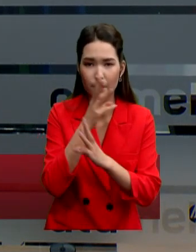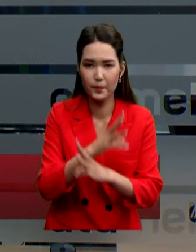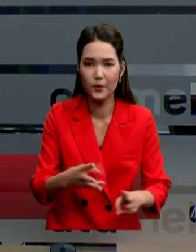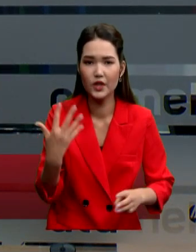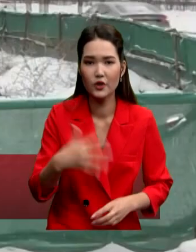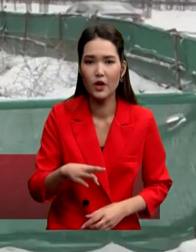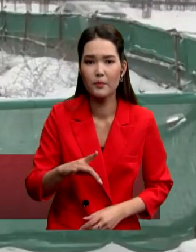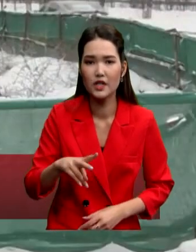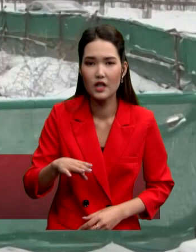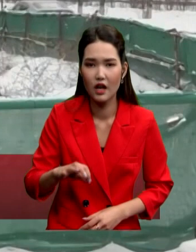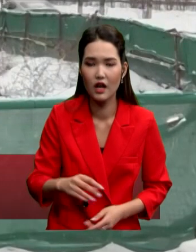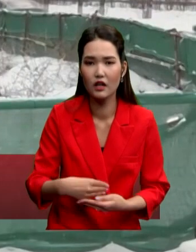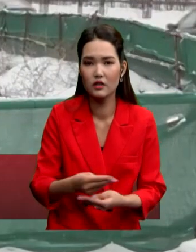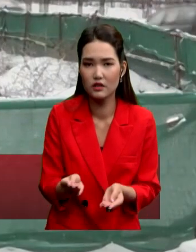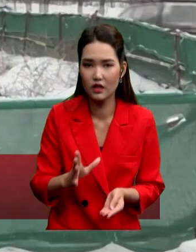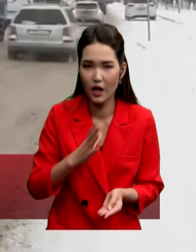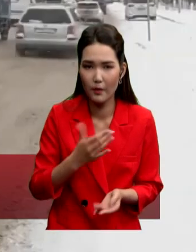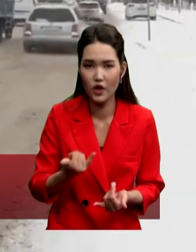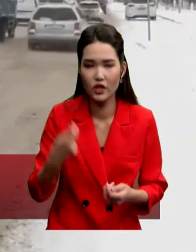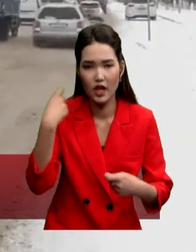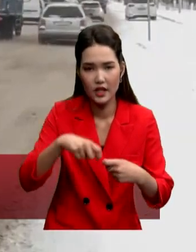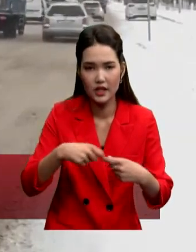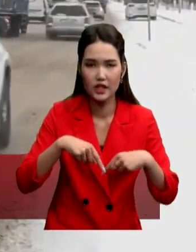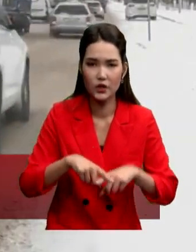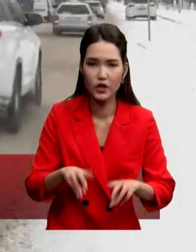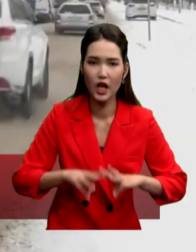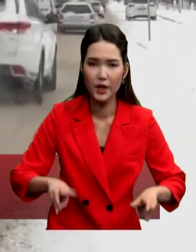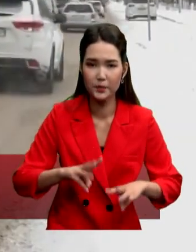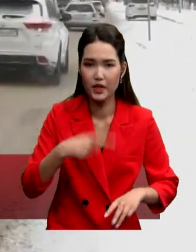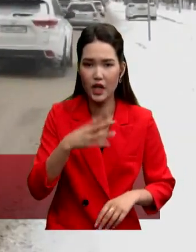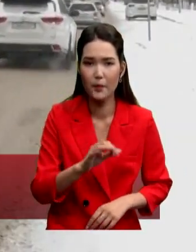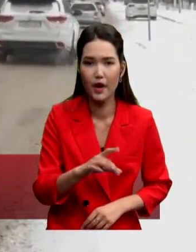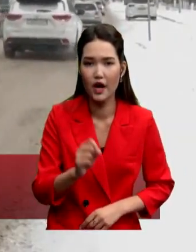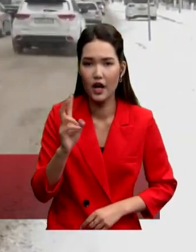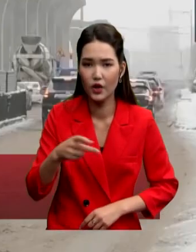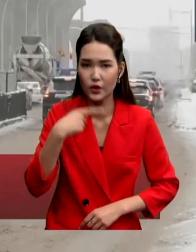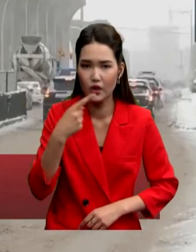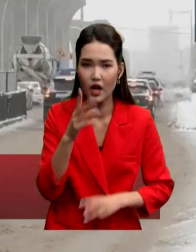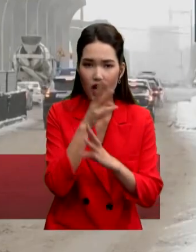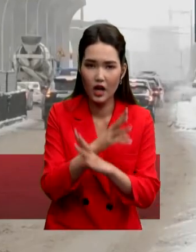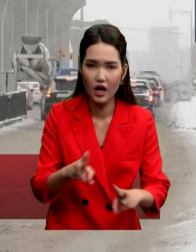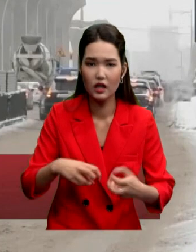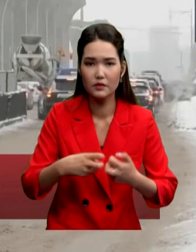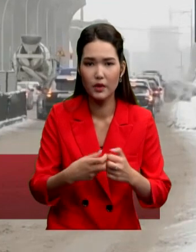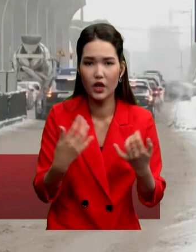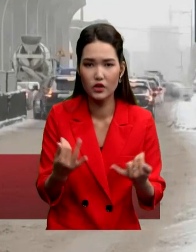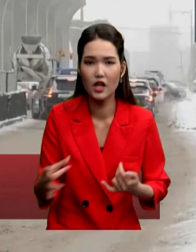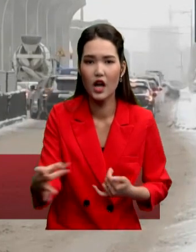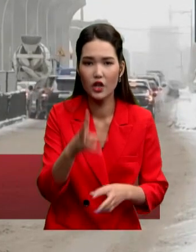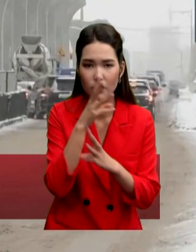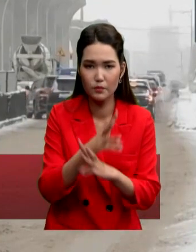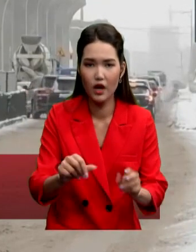50 миллиард теңге бөлінеді. Бұл туралы индустрия министрі мәлімдеді. Марат Қарабаевтың сөзінше, қаражат бөлу мәселесі бүгін ғана республикалық